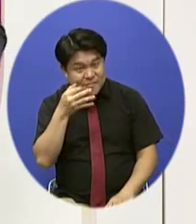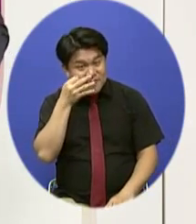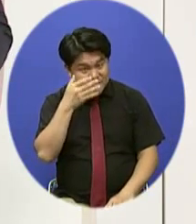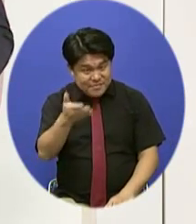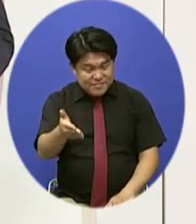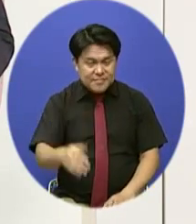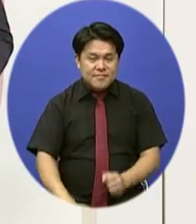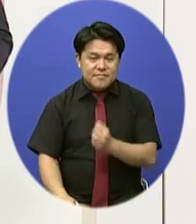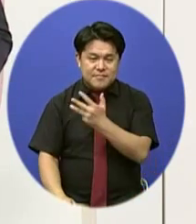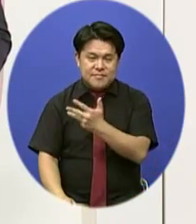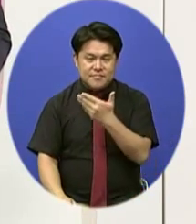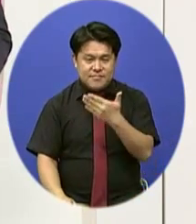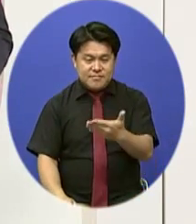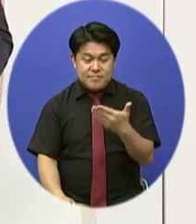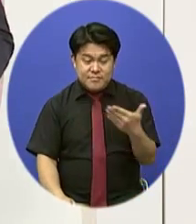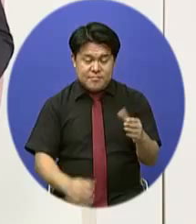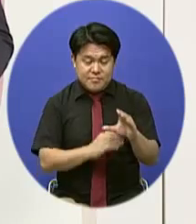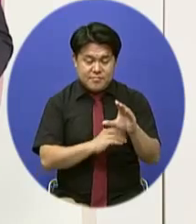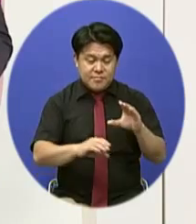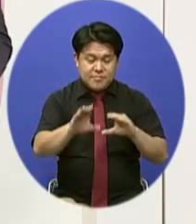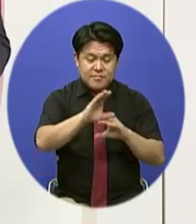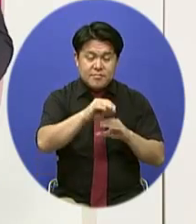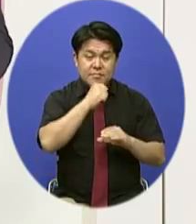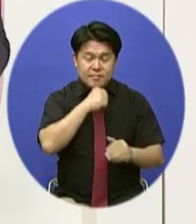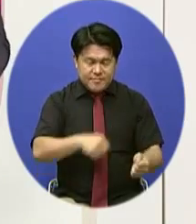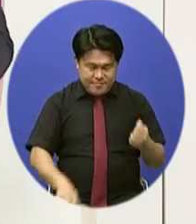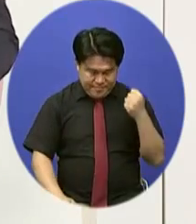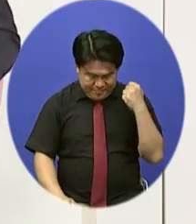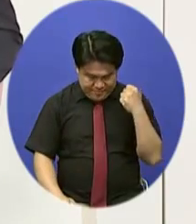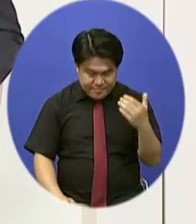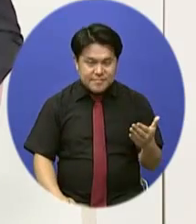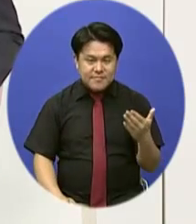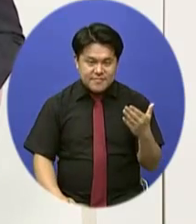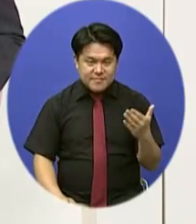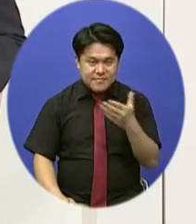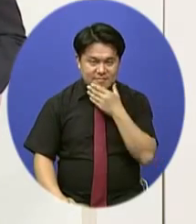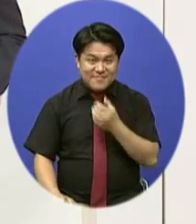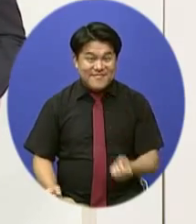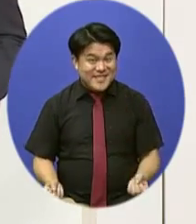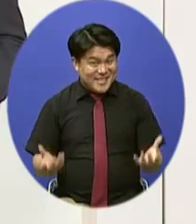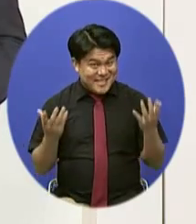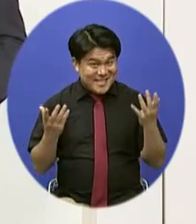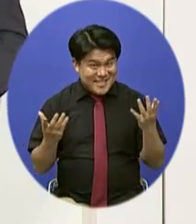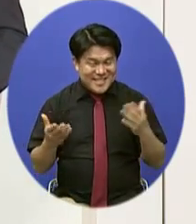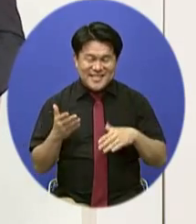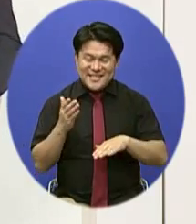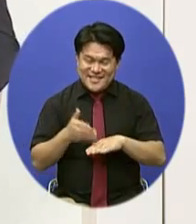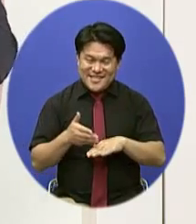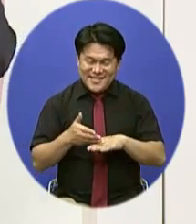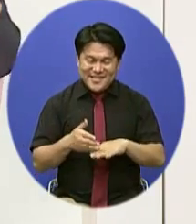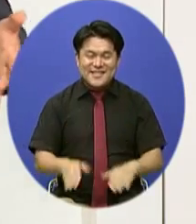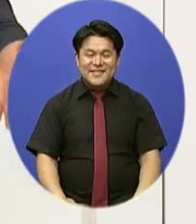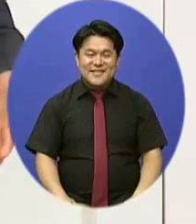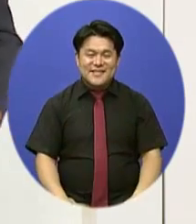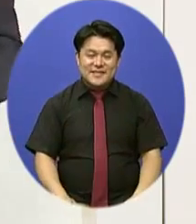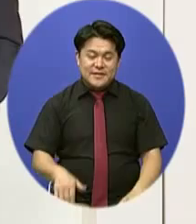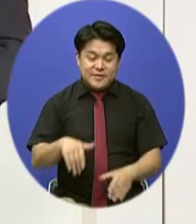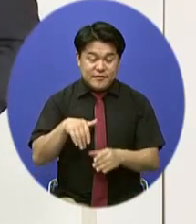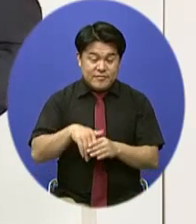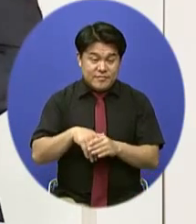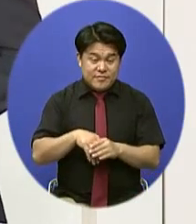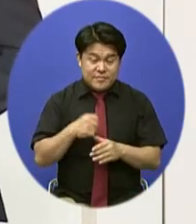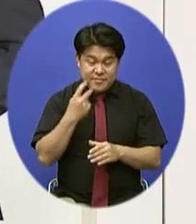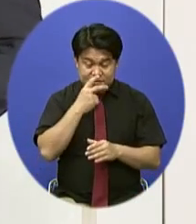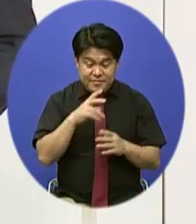보시죠. 8점, 9점, 9점, 보너스 9점입니다. 네. 축하드립니다. 감사합니다. 자, 심사가